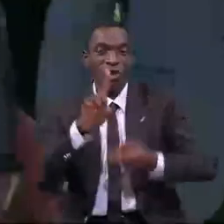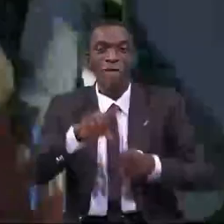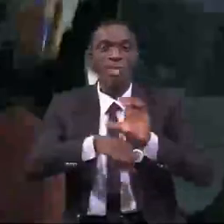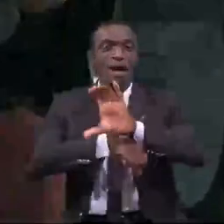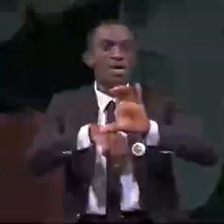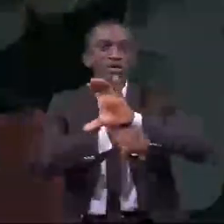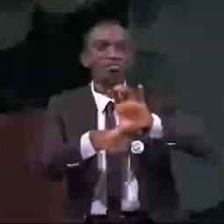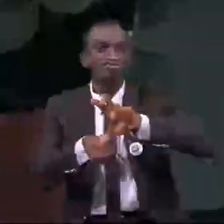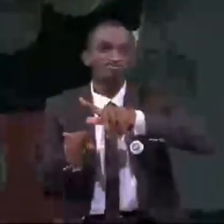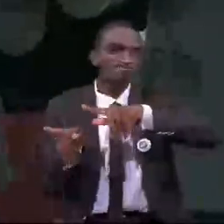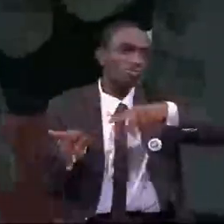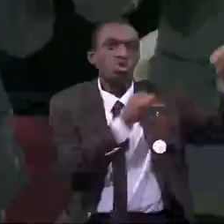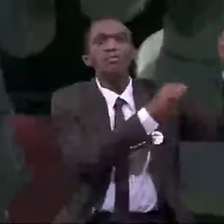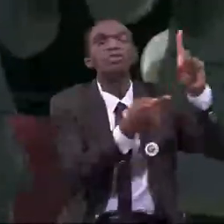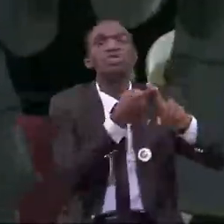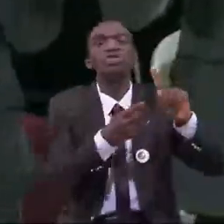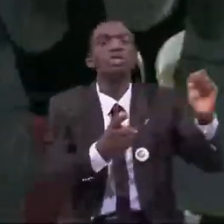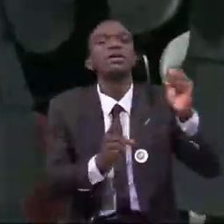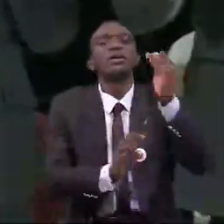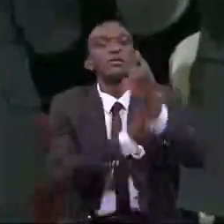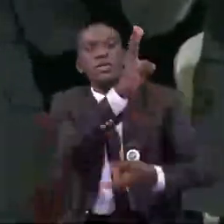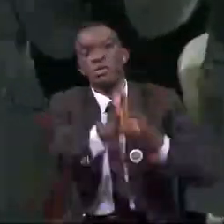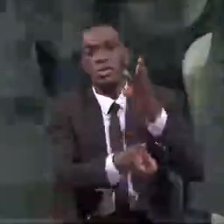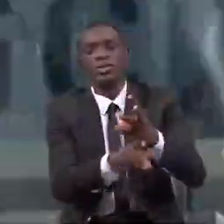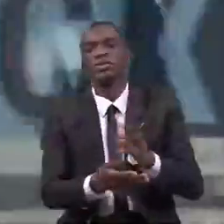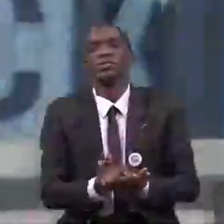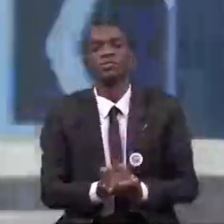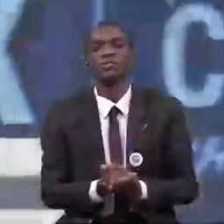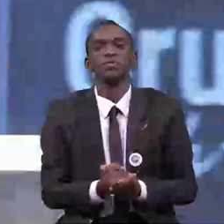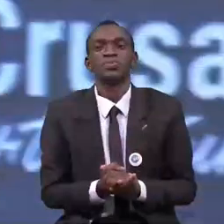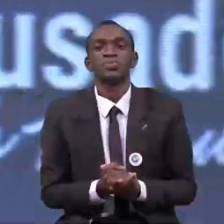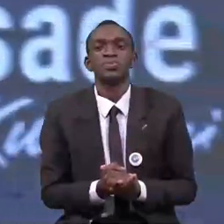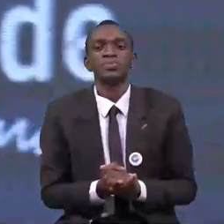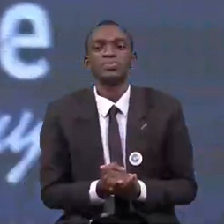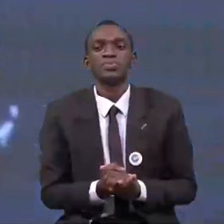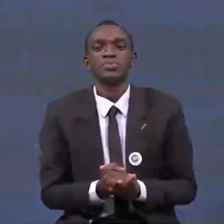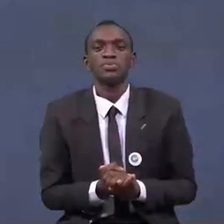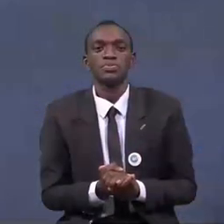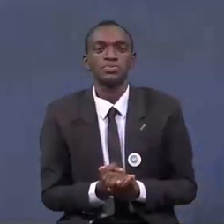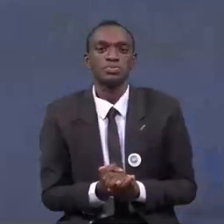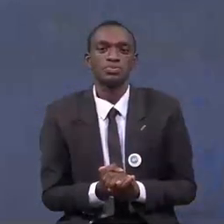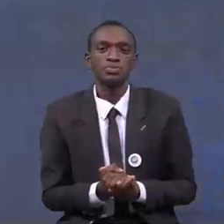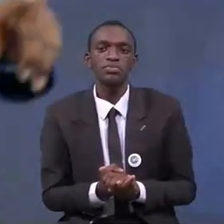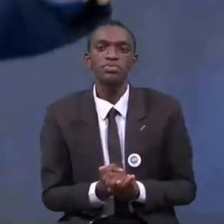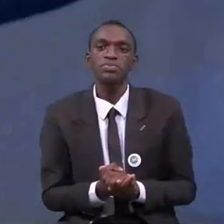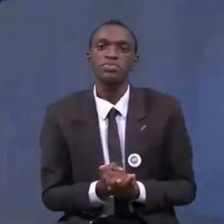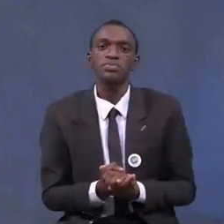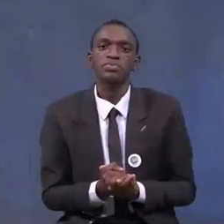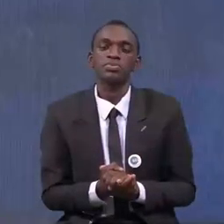parce que nous allons prendre notre amen d'ici et l'amener au reste du